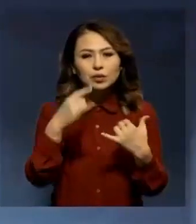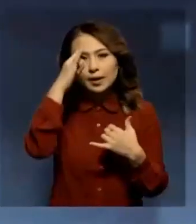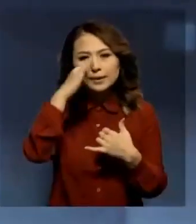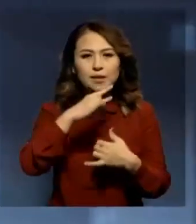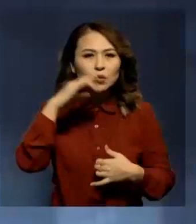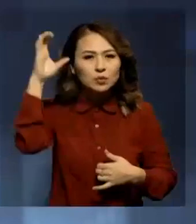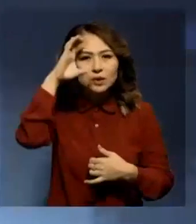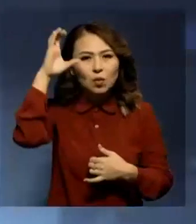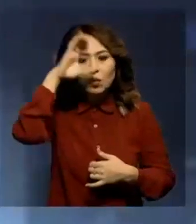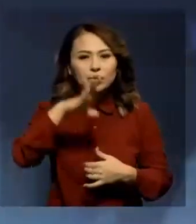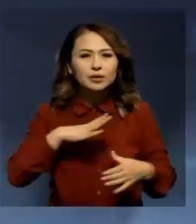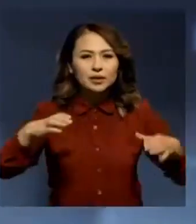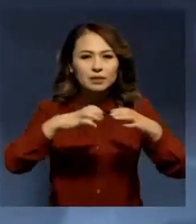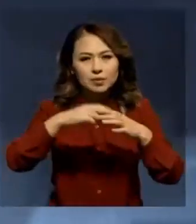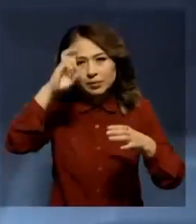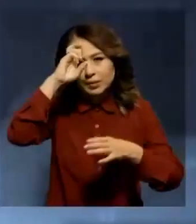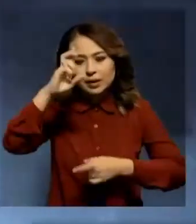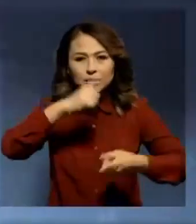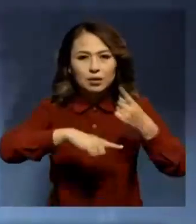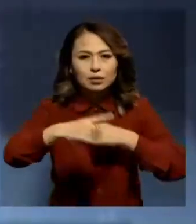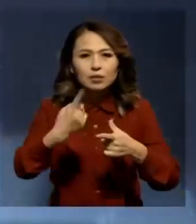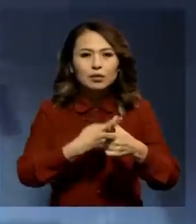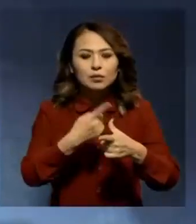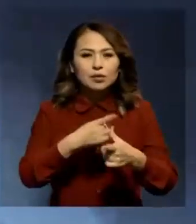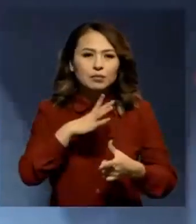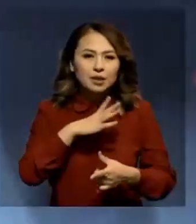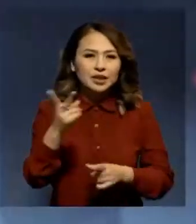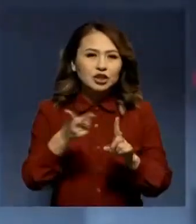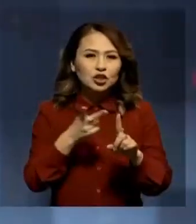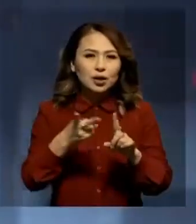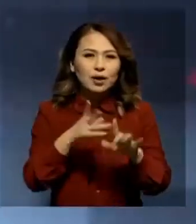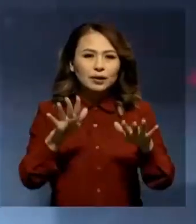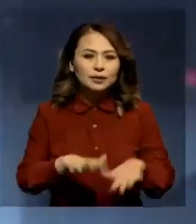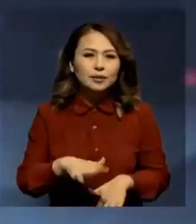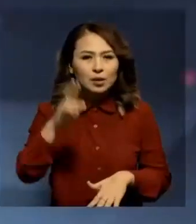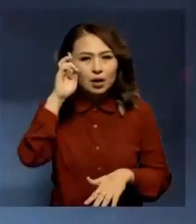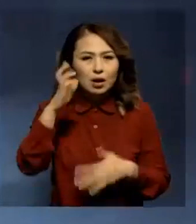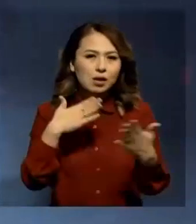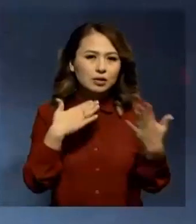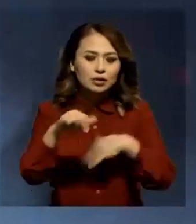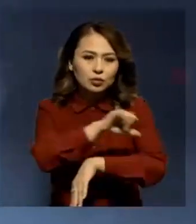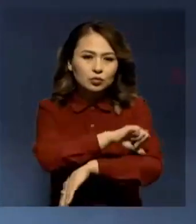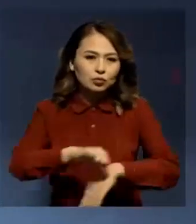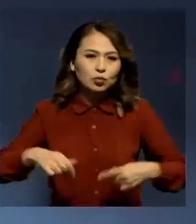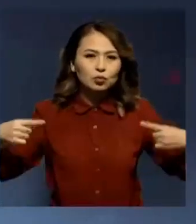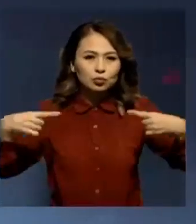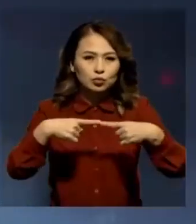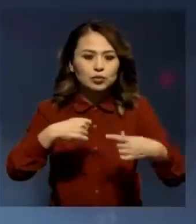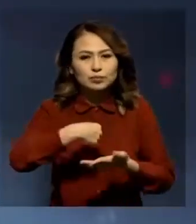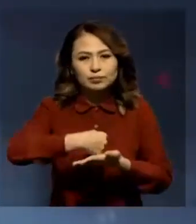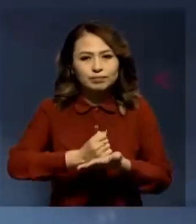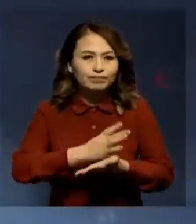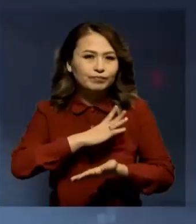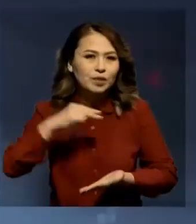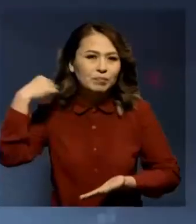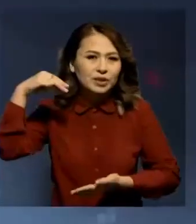Бүгін Қазақстан мен Өзбекстан одақтас мемлекет атанды. Бұл бір. Екіншіден ағайынды елдер арасындағы шекара толық шегенделді.